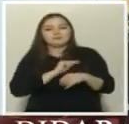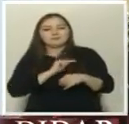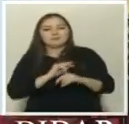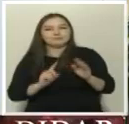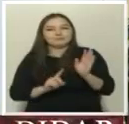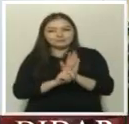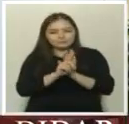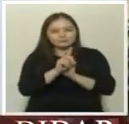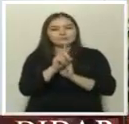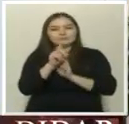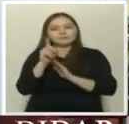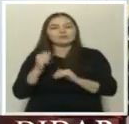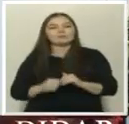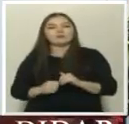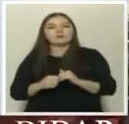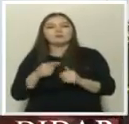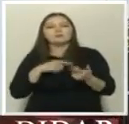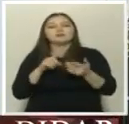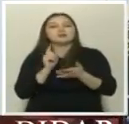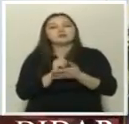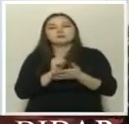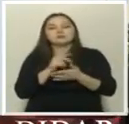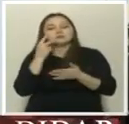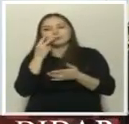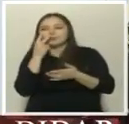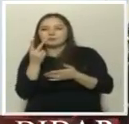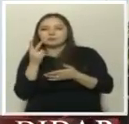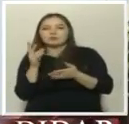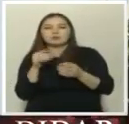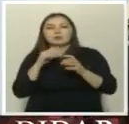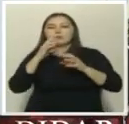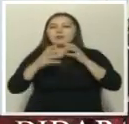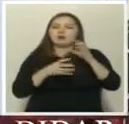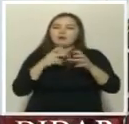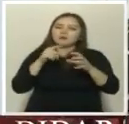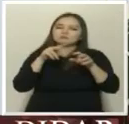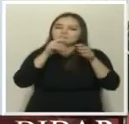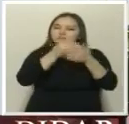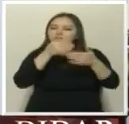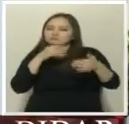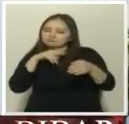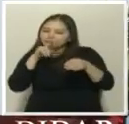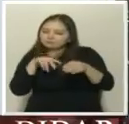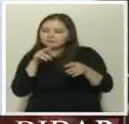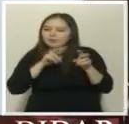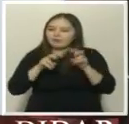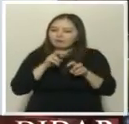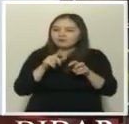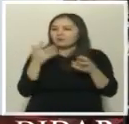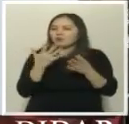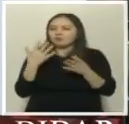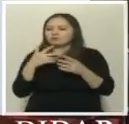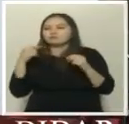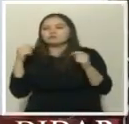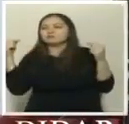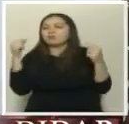прежде чем приступить к работе Мы должны посмотреть на мировые тенденции по данным института Света Понтон в этом 2023